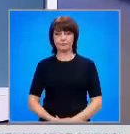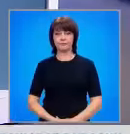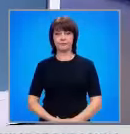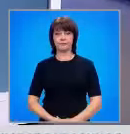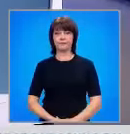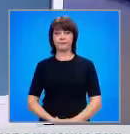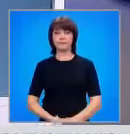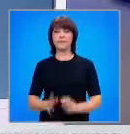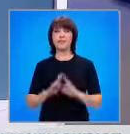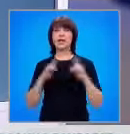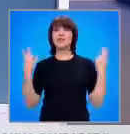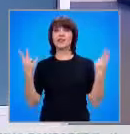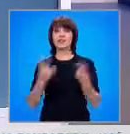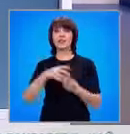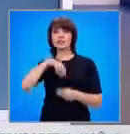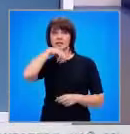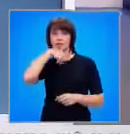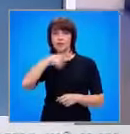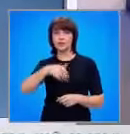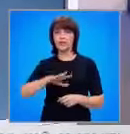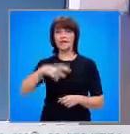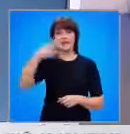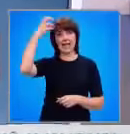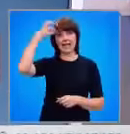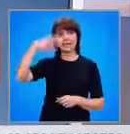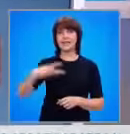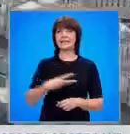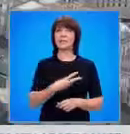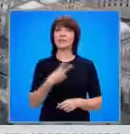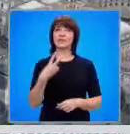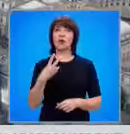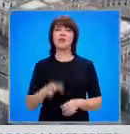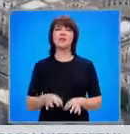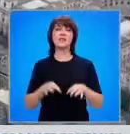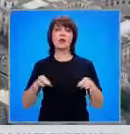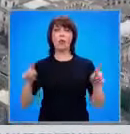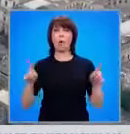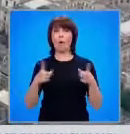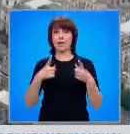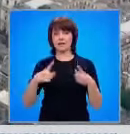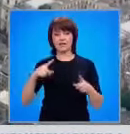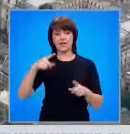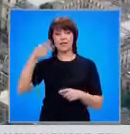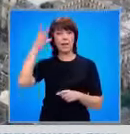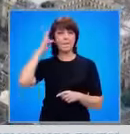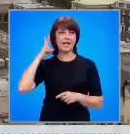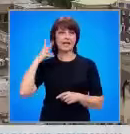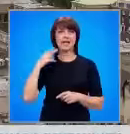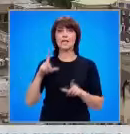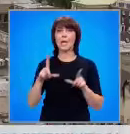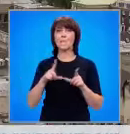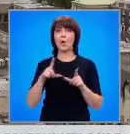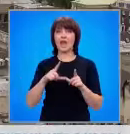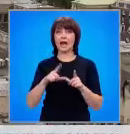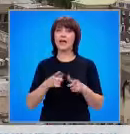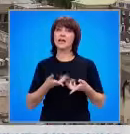Михайлов. Светът се прощава с кралица Елизабет II, най-дълго управлявалият британски монарх. На острова